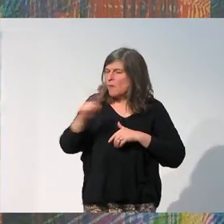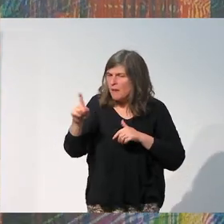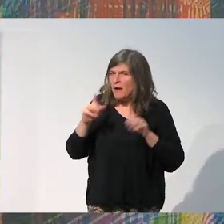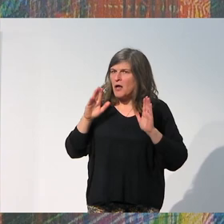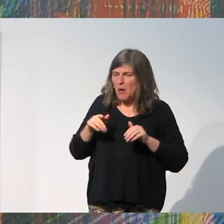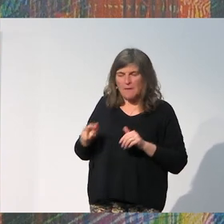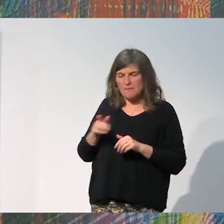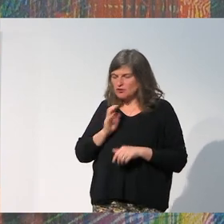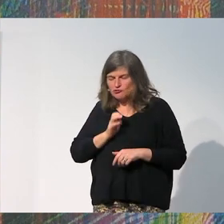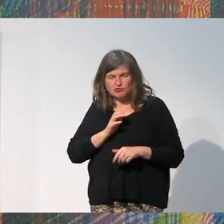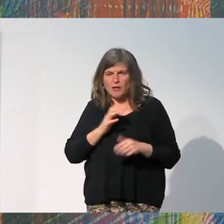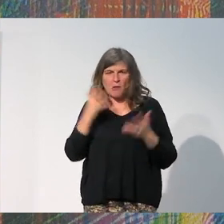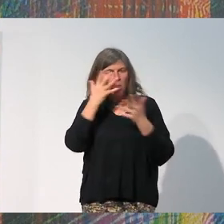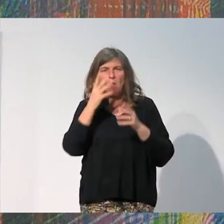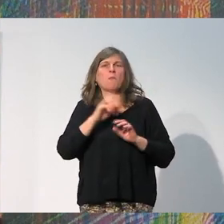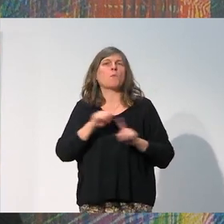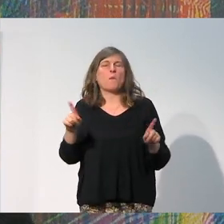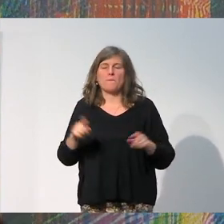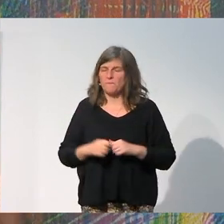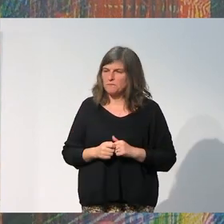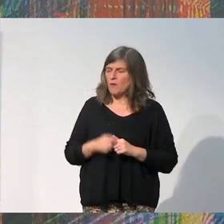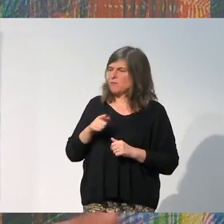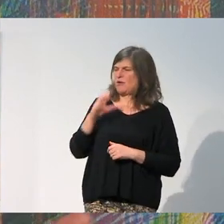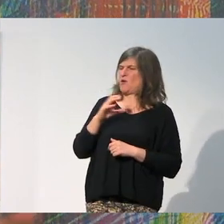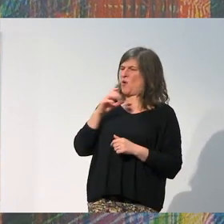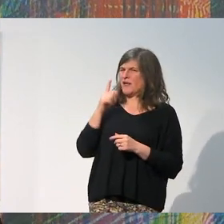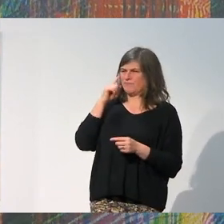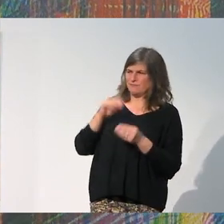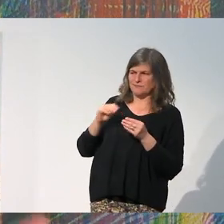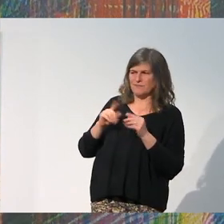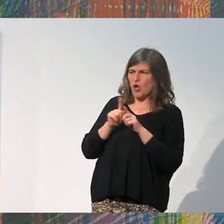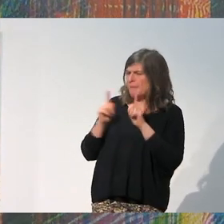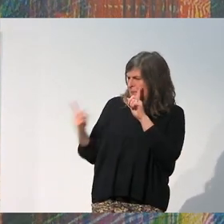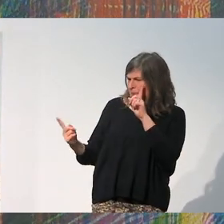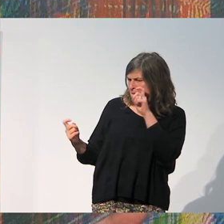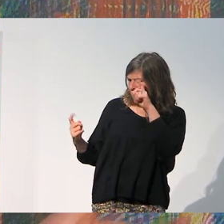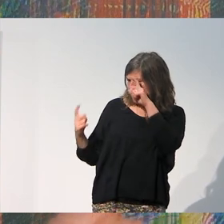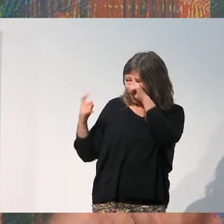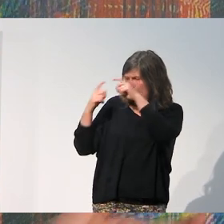chienne. Et au bout d'un moment, elle s'est dit, c'est pas possible, c'est de la télépathie, comme disent beaucoup de